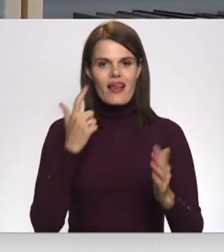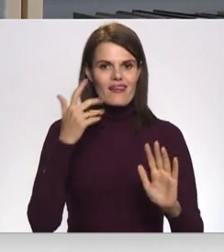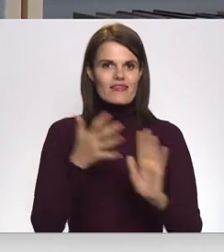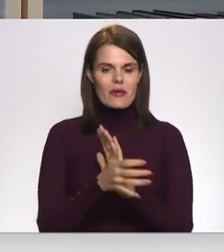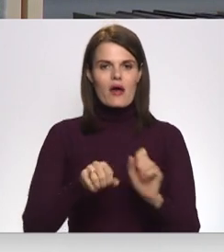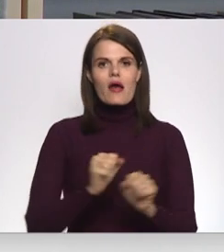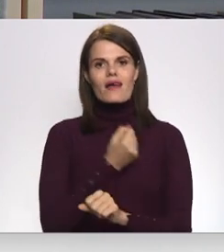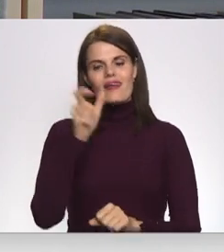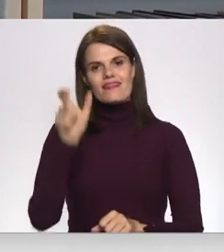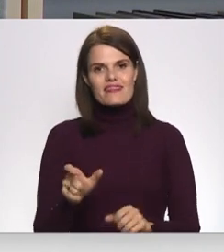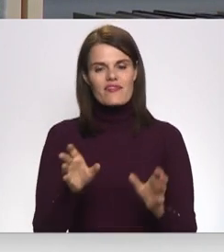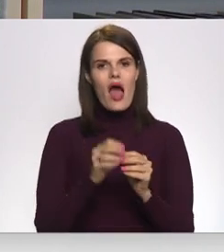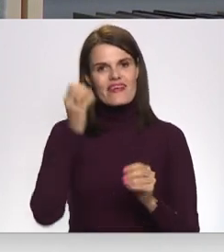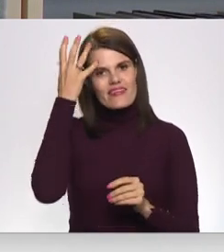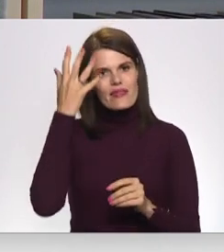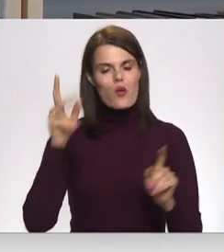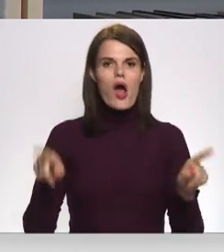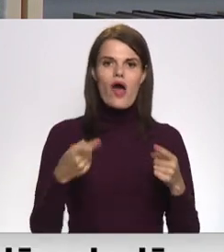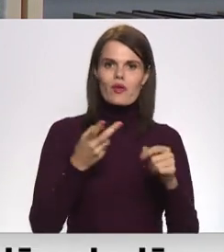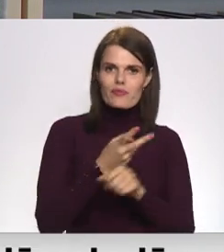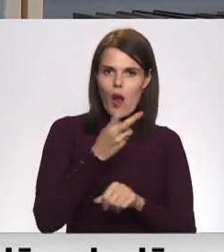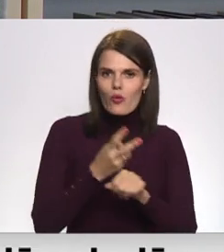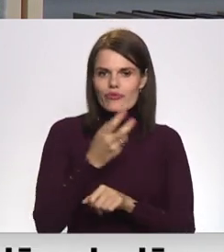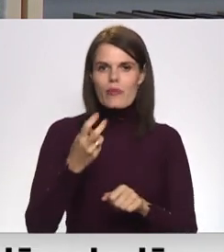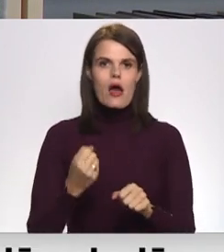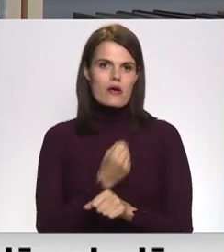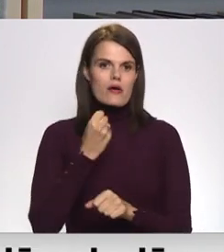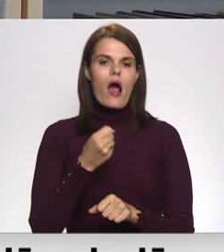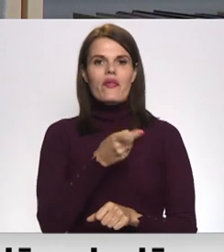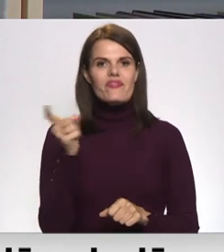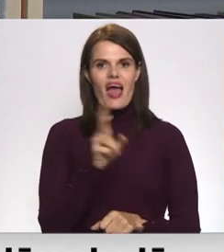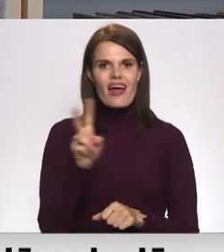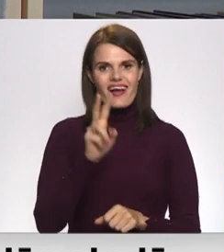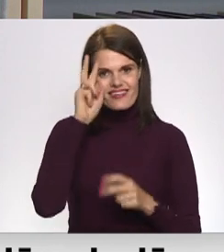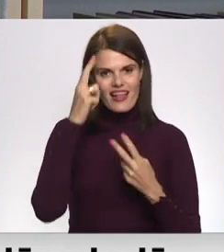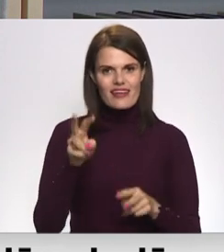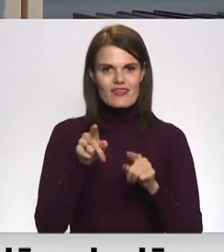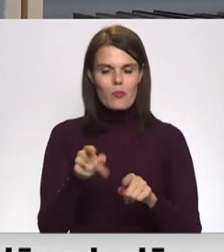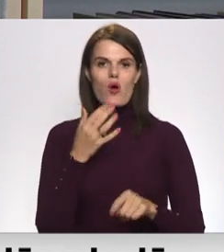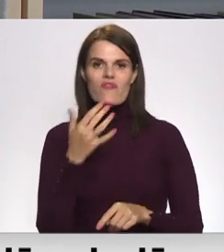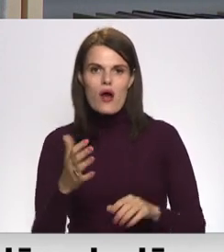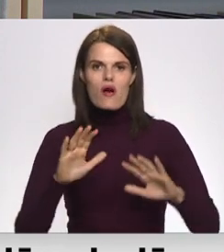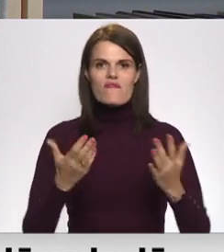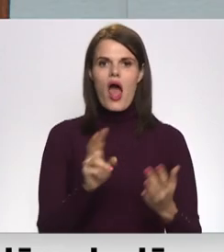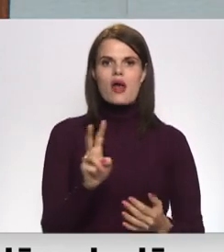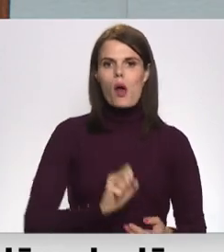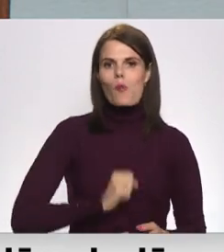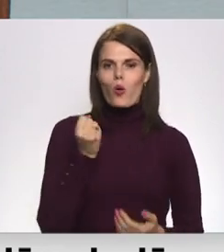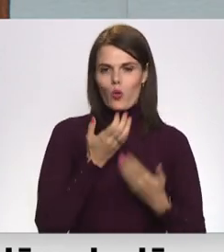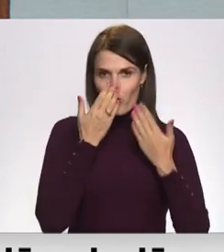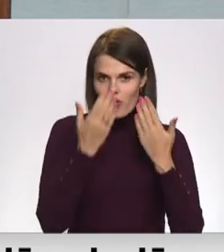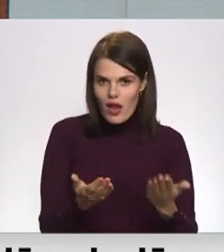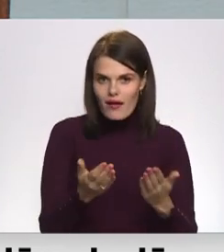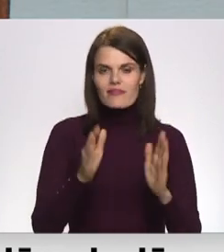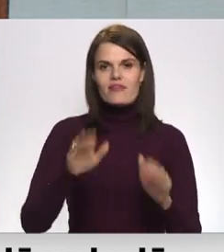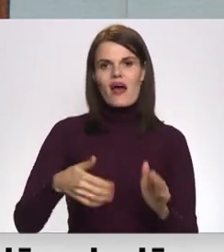gan cilvēkiem ar intelektuālās attīstības traucējumiem, gan tiem, kas nesaprot valodu, vai tiem, kam ir grūti lasīt. Piemēram, to var